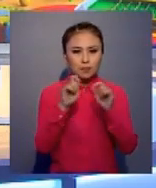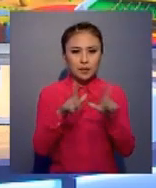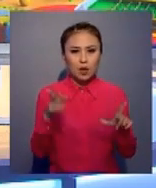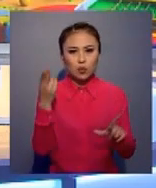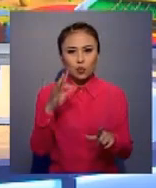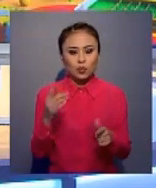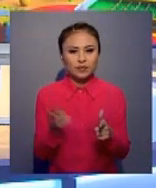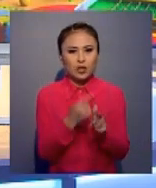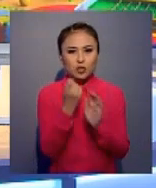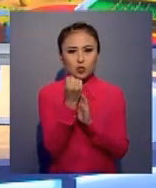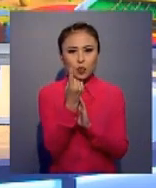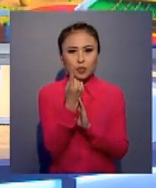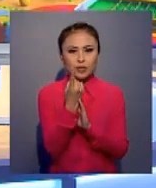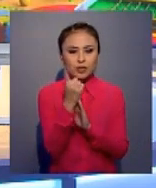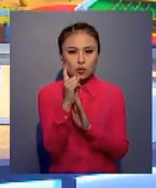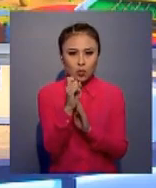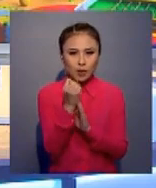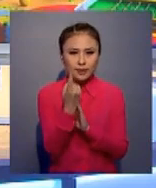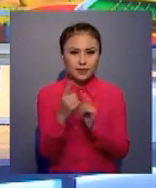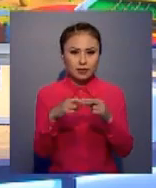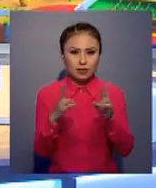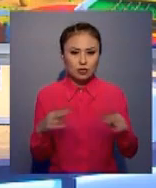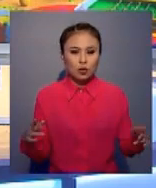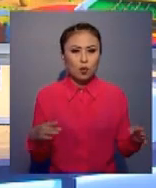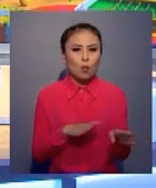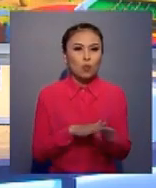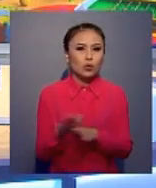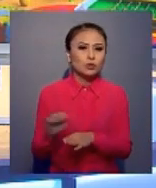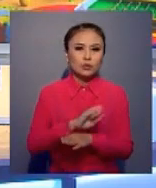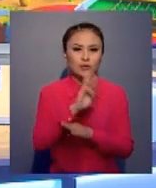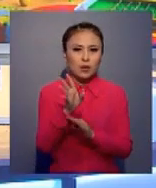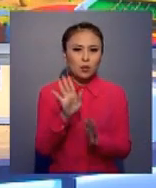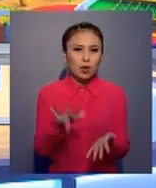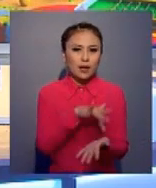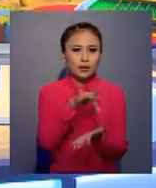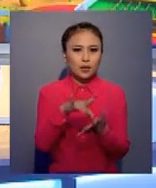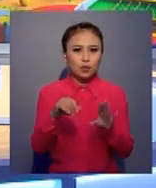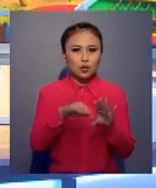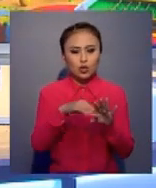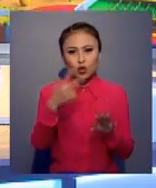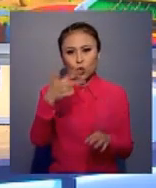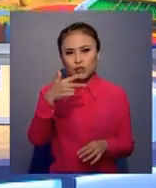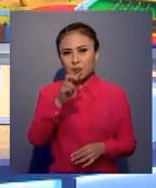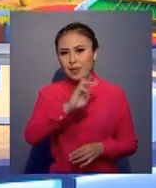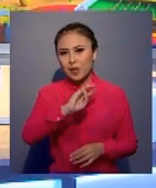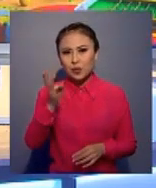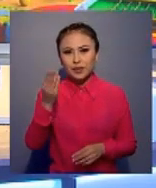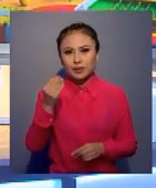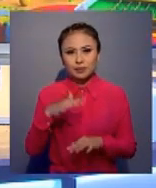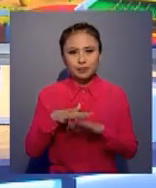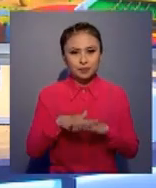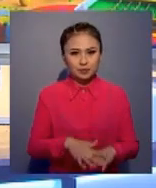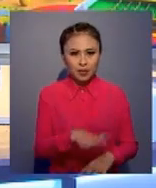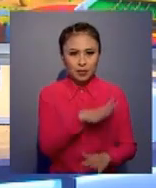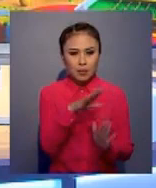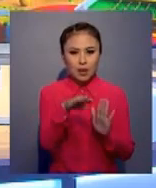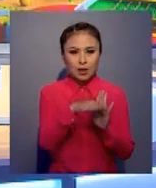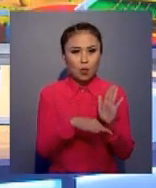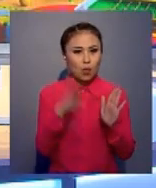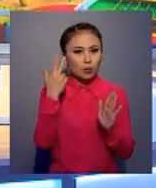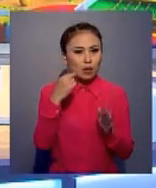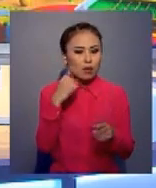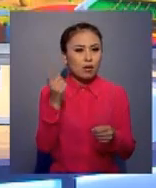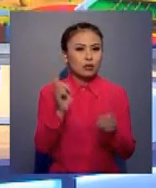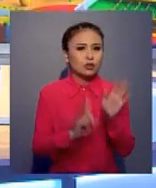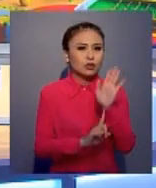білім беретін 111 мекеме түгелдей қамтылады. Ол үшін қалалық бюджеттен 30 миллион теңгеден астам қаржы бөлінген. Бағдарлама іске қосылғаннан